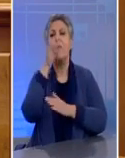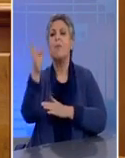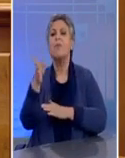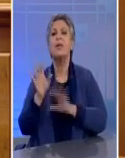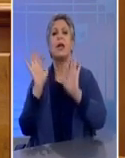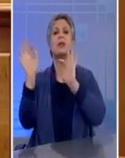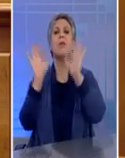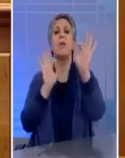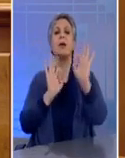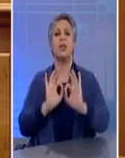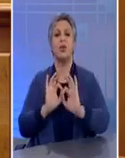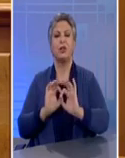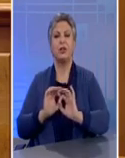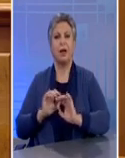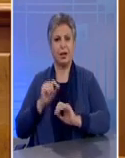Πηγαίνετε στη Μακεδονία αν μπορείτε.